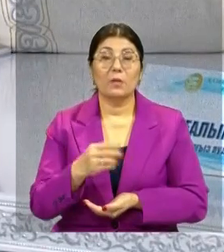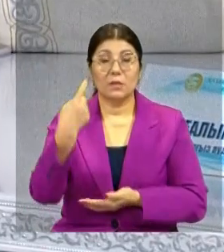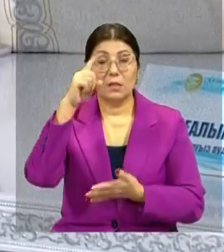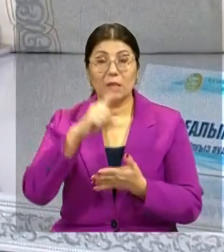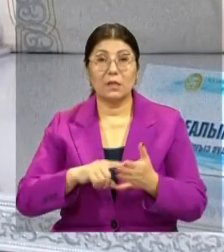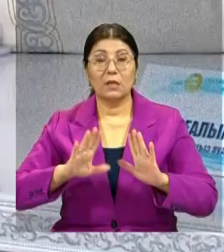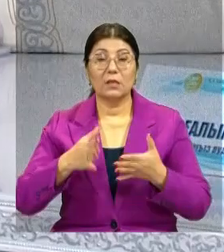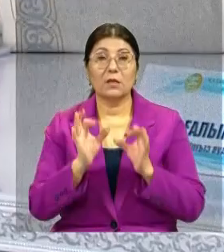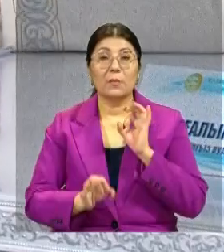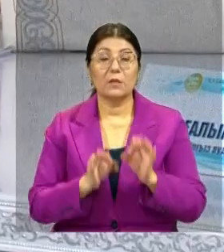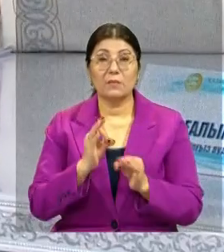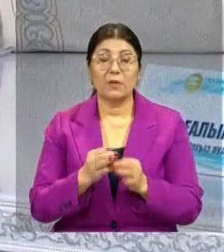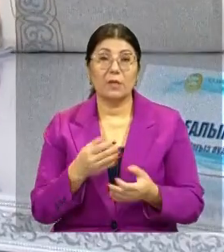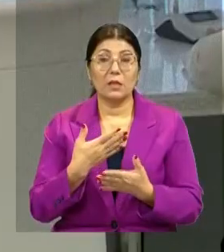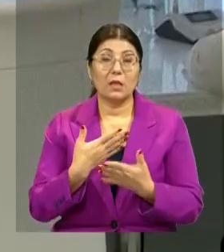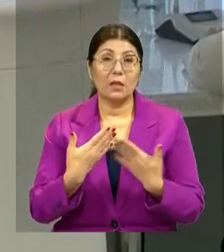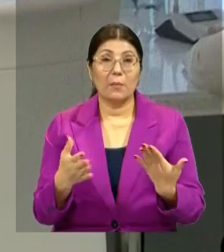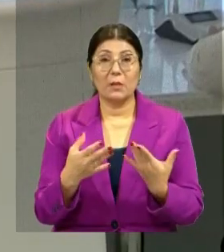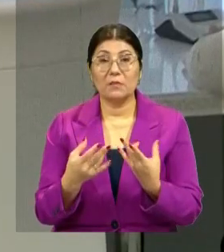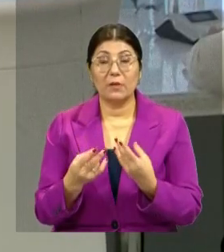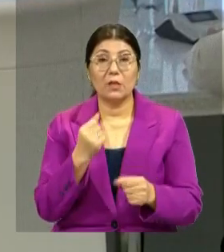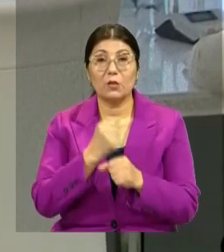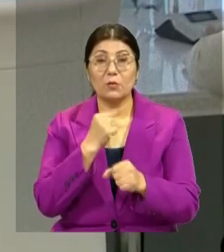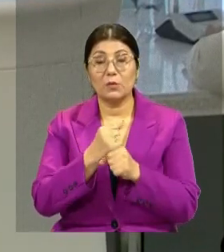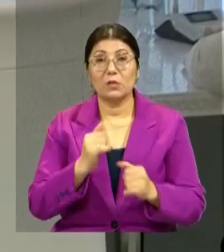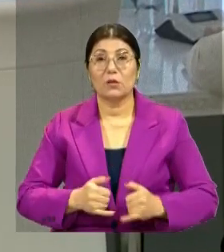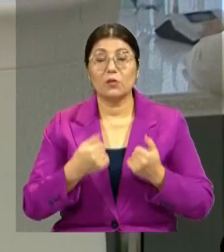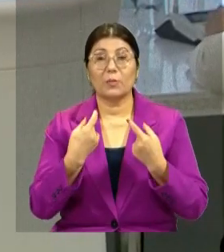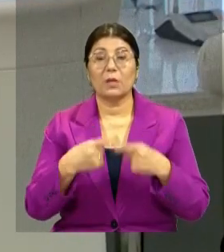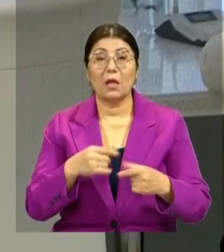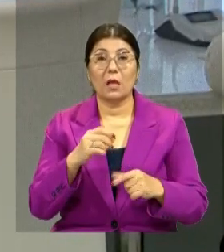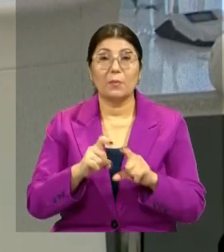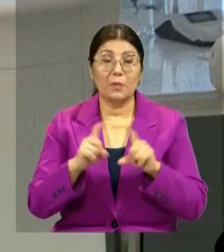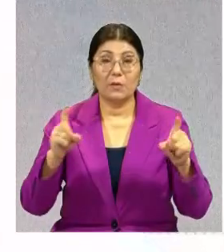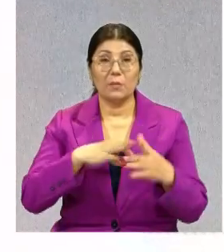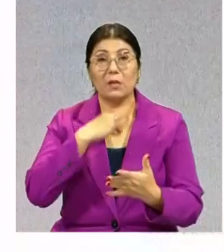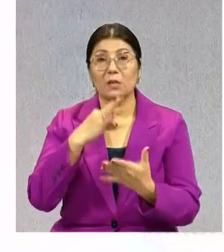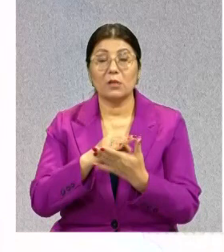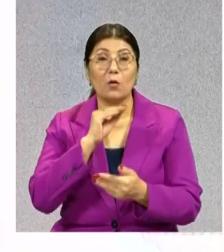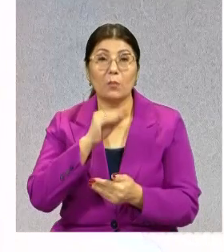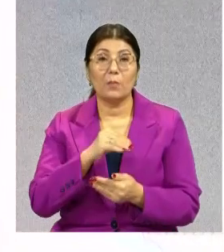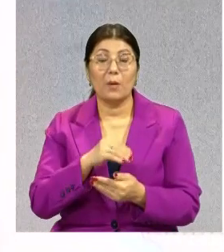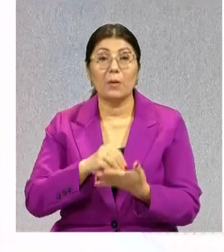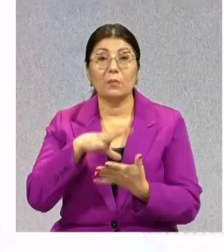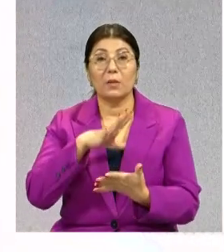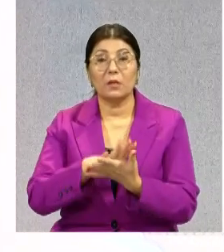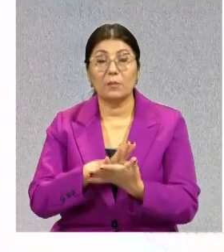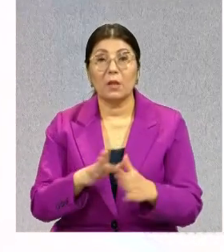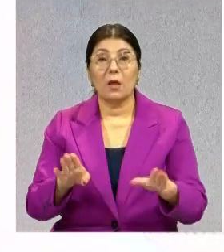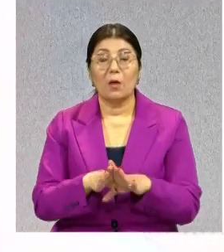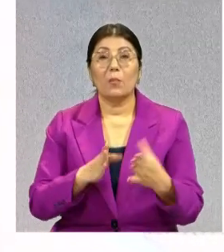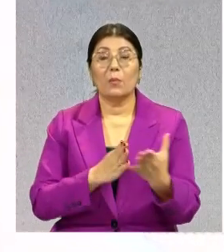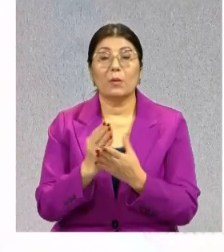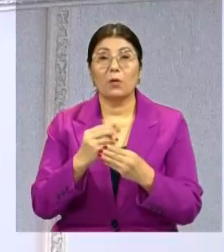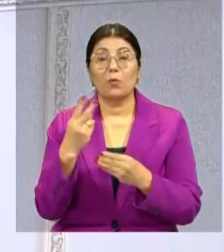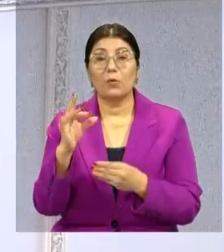ахуалда тұрақты, тіпті жат діни ағым өкілдерімен жұмыс жасау үшін әрбір мешіттен арнайы жауапты маман бекітілген. Әрі бұл бақта